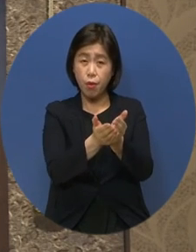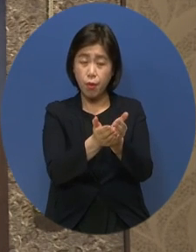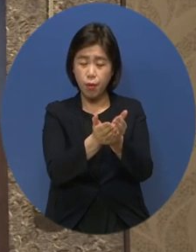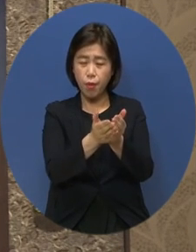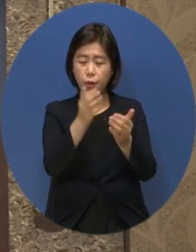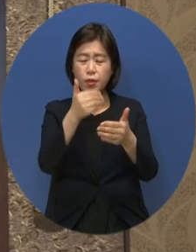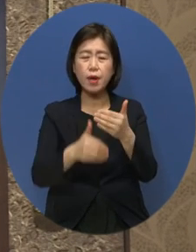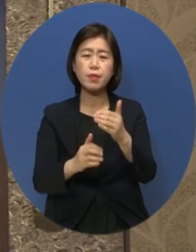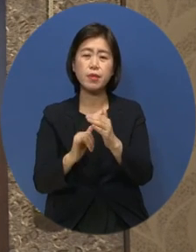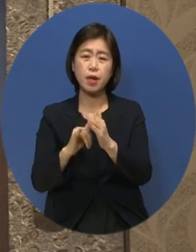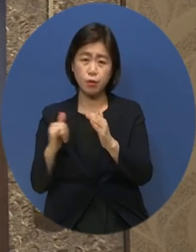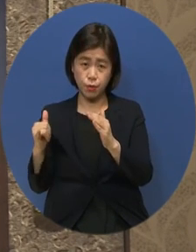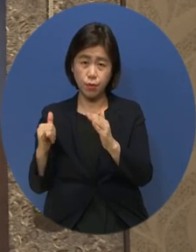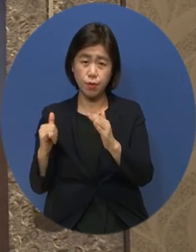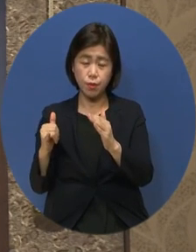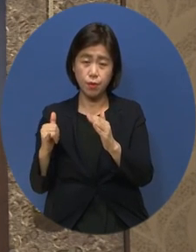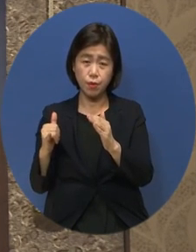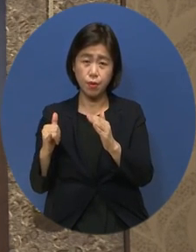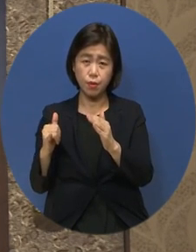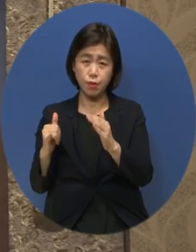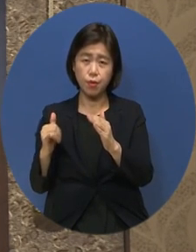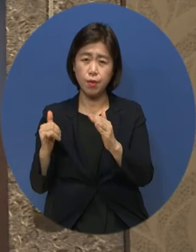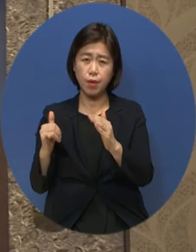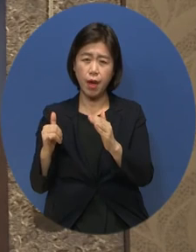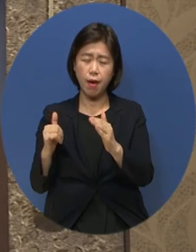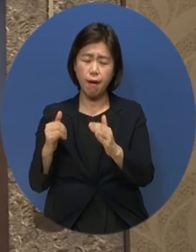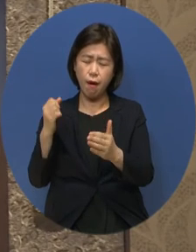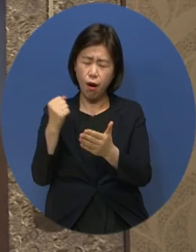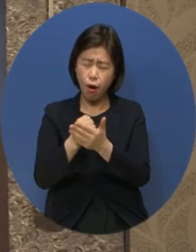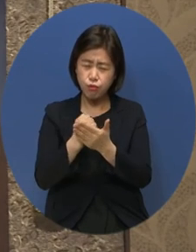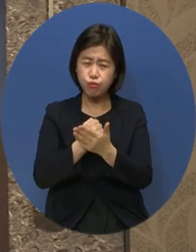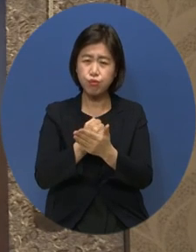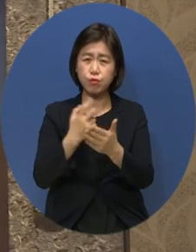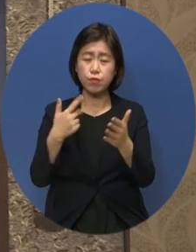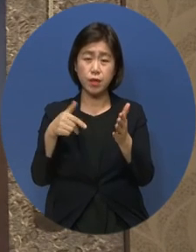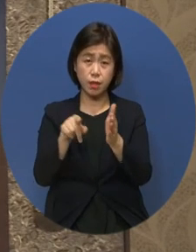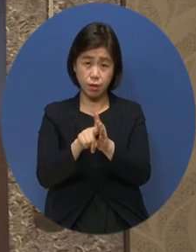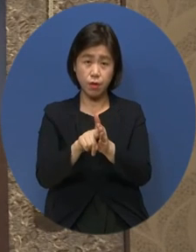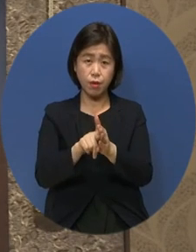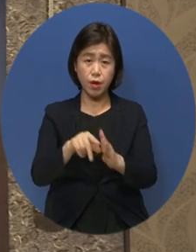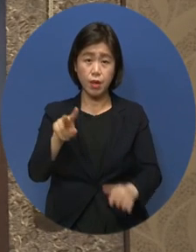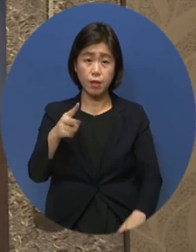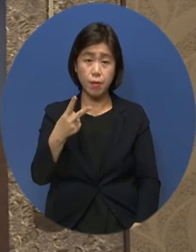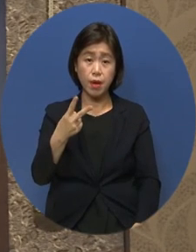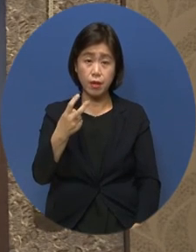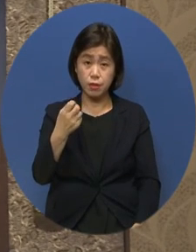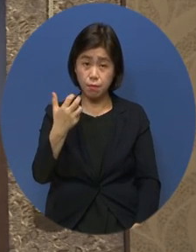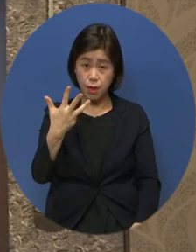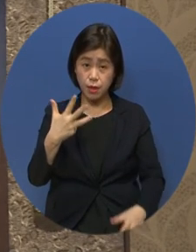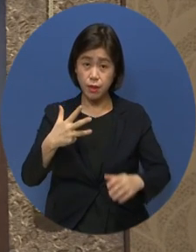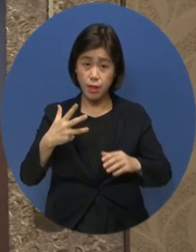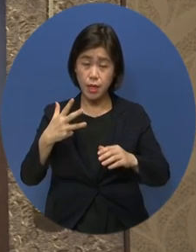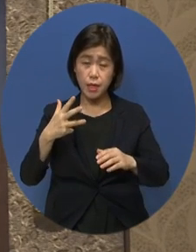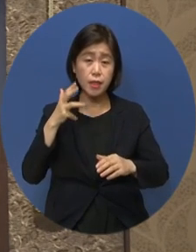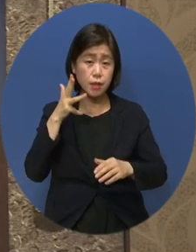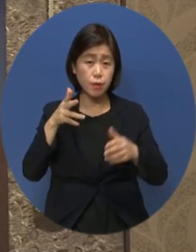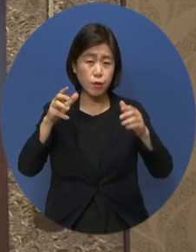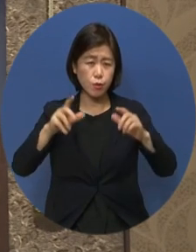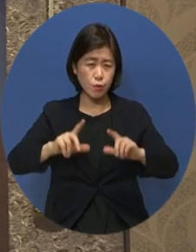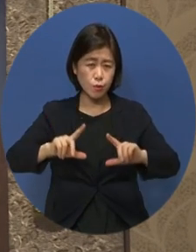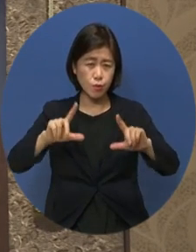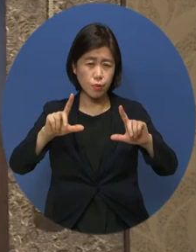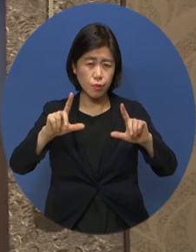억울함을 풀어주기 위해서 200 28일 동안 진도 편곡한 현재에서 음 같이 함께